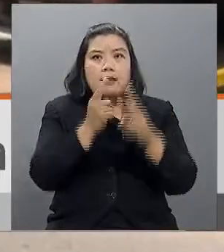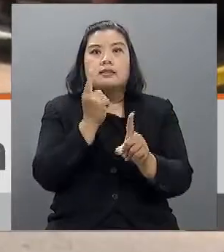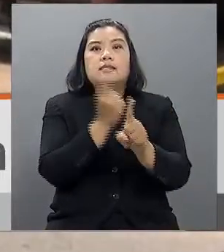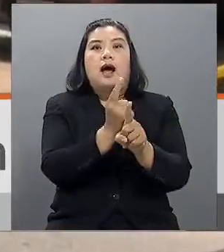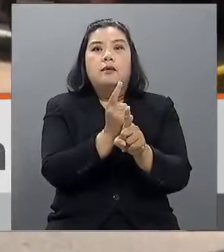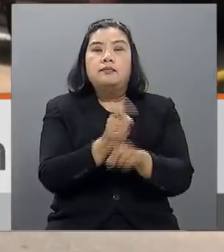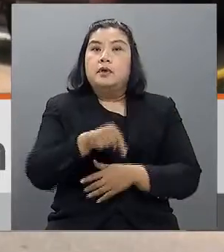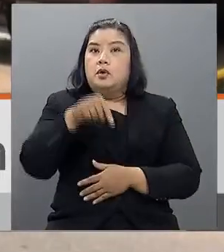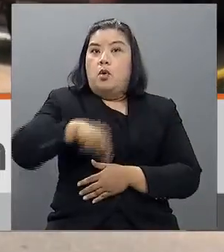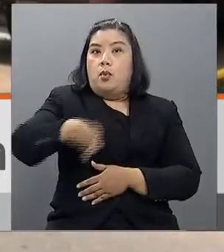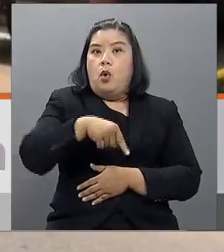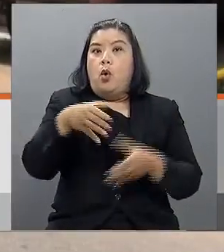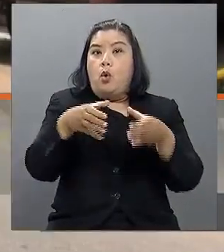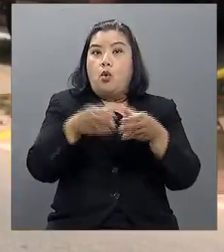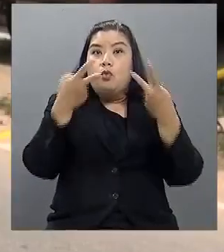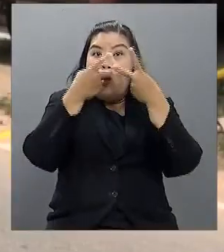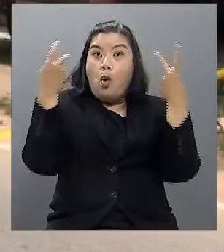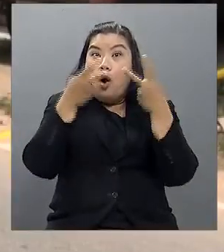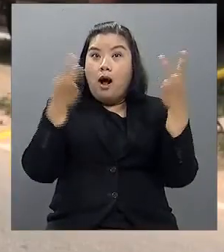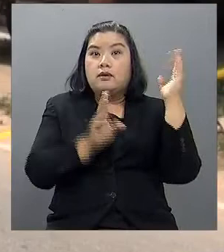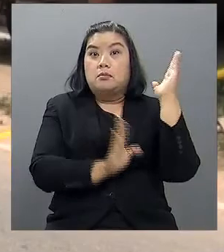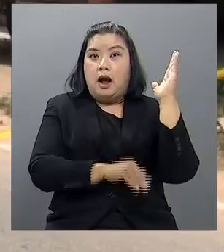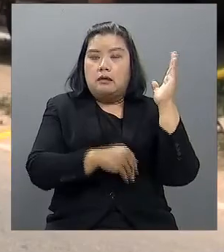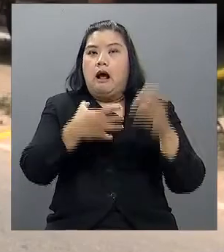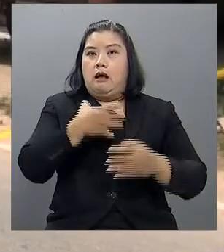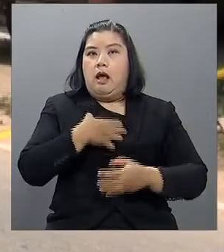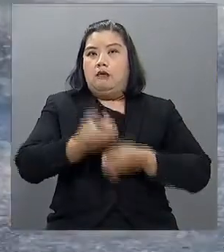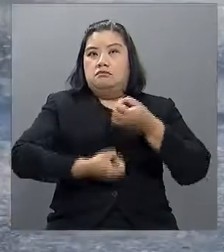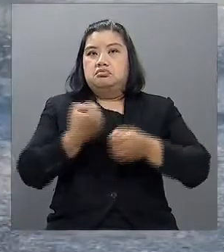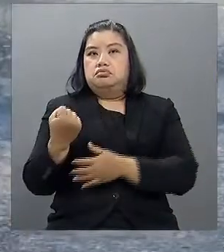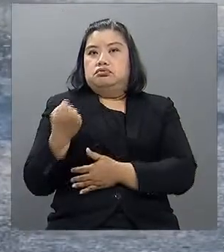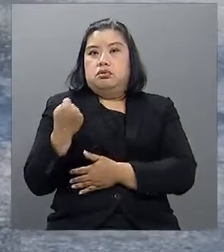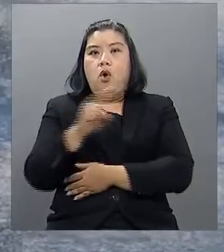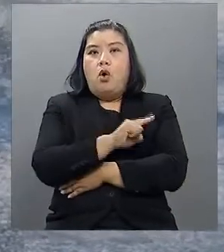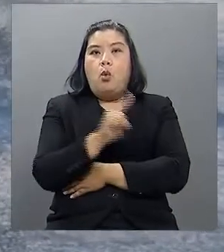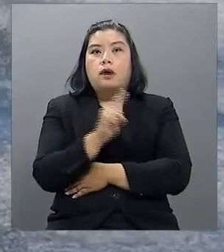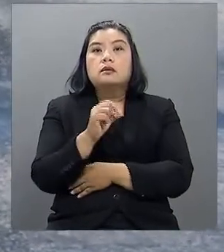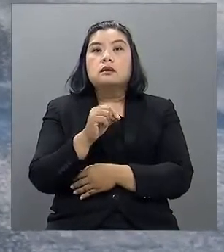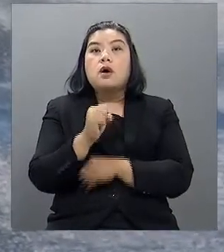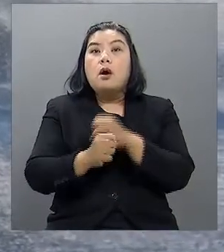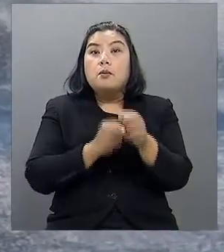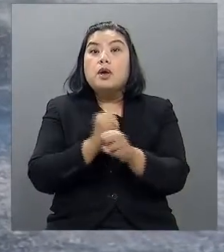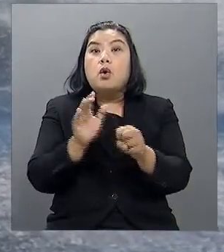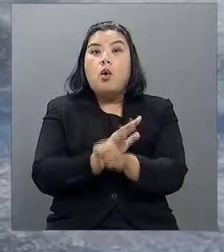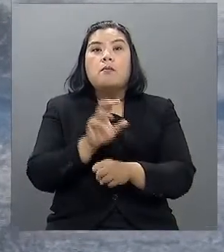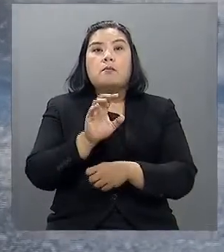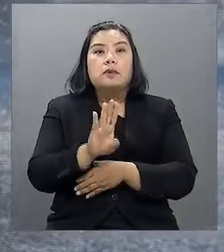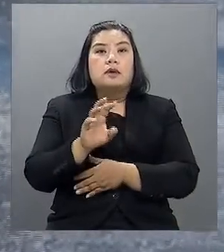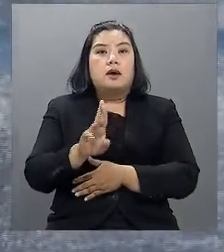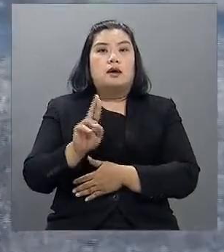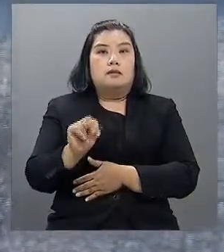แนวร่วมที่ปฏิบัติการเพื่อแสดงศักยภาพในช่วงวันครบรอบวันสถาปนากลุ่ม brnด้วยค่ะ